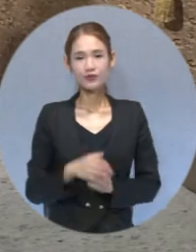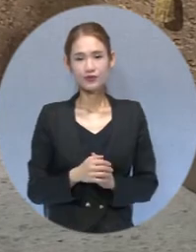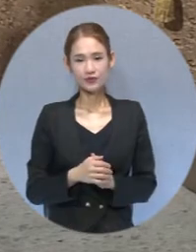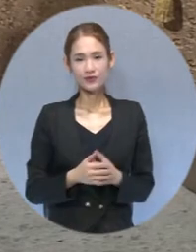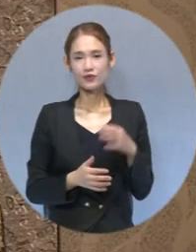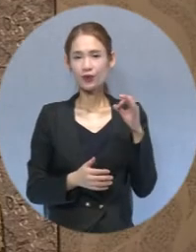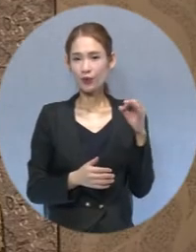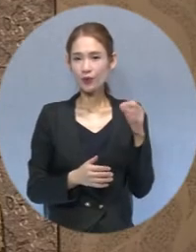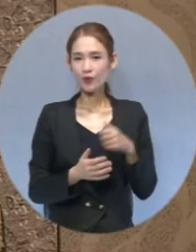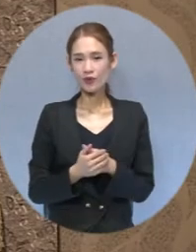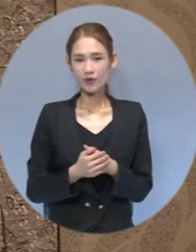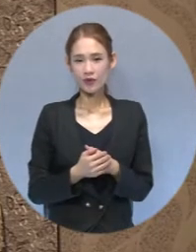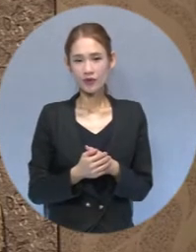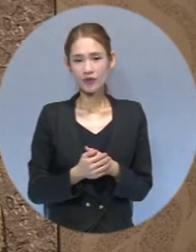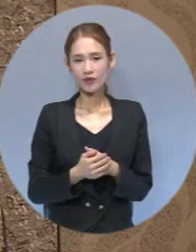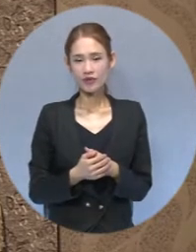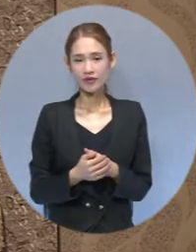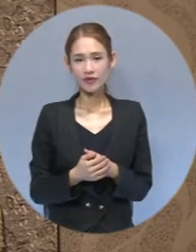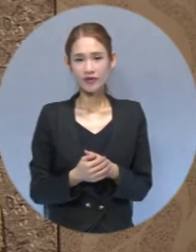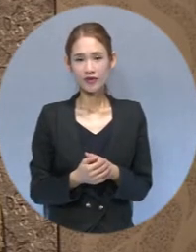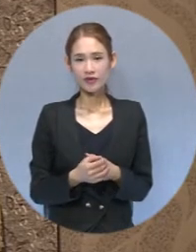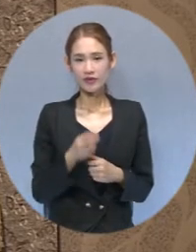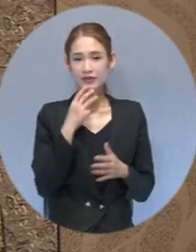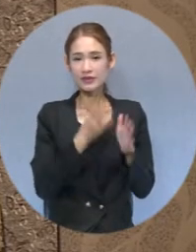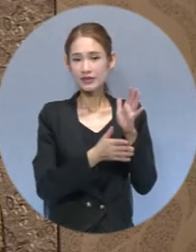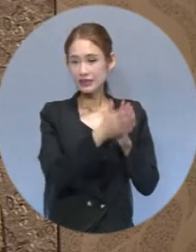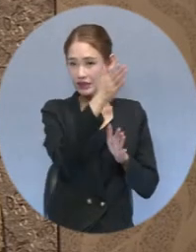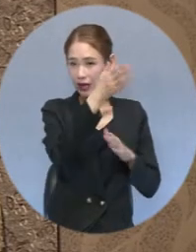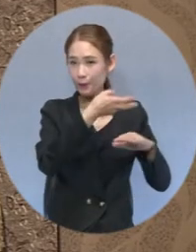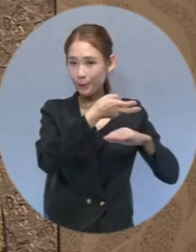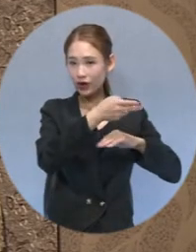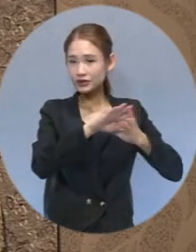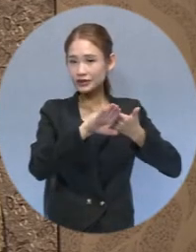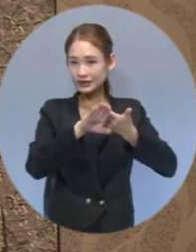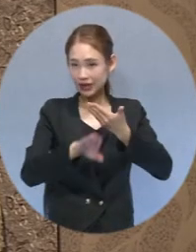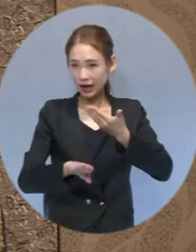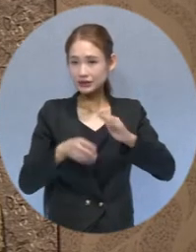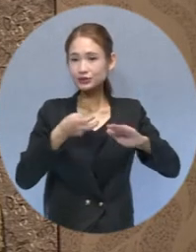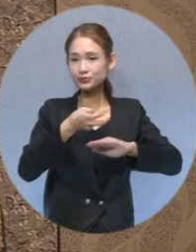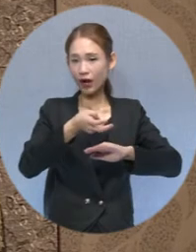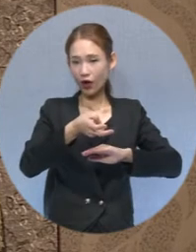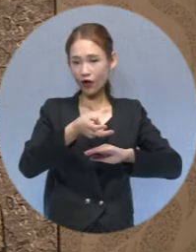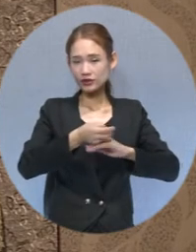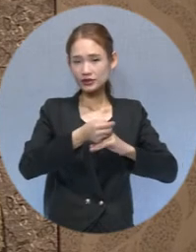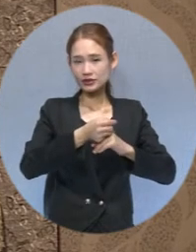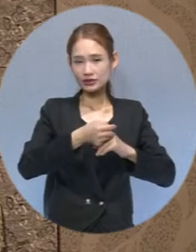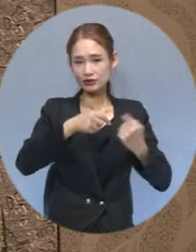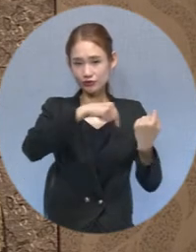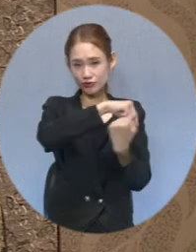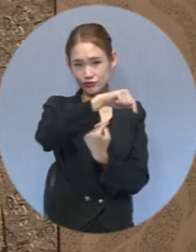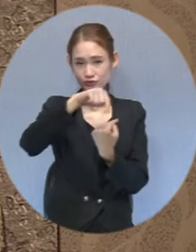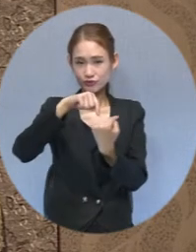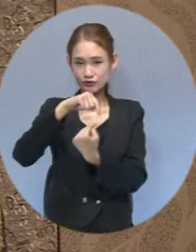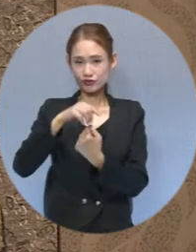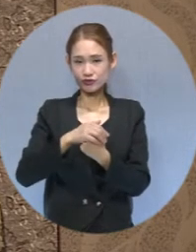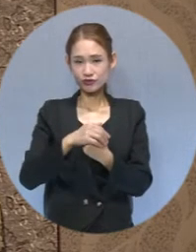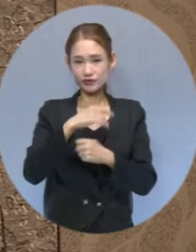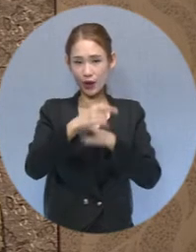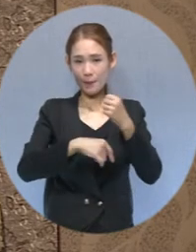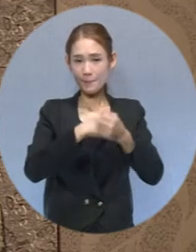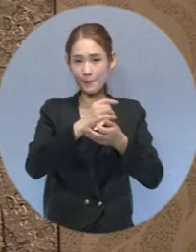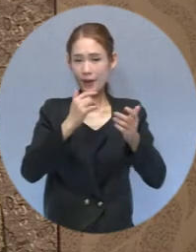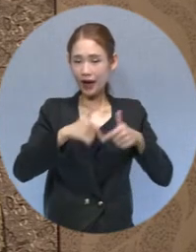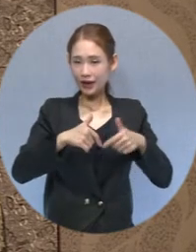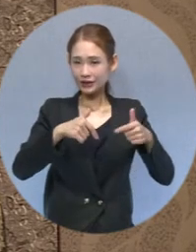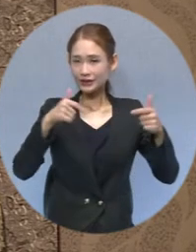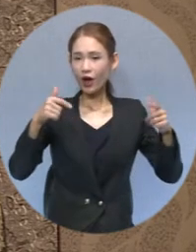돈. 일단 저희가 시내버스도 저상버스를 투입을 하고 있고요. 네. 그래서 좀 최대한 매해 늘어나고 있더라고요. 네,